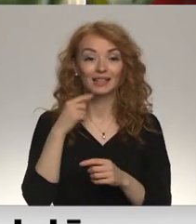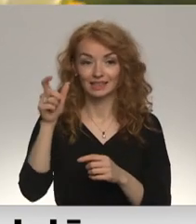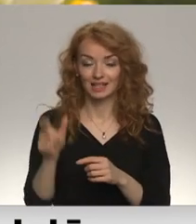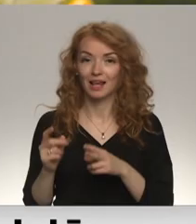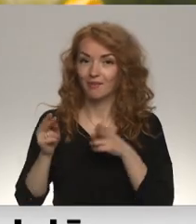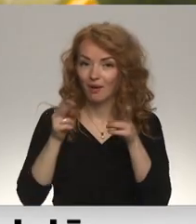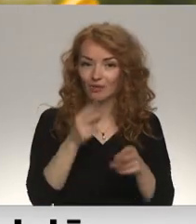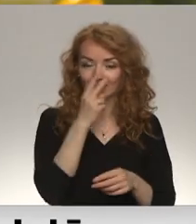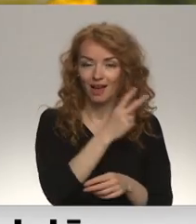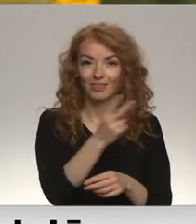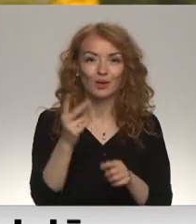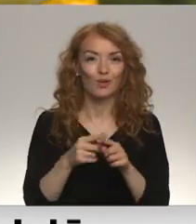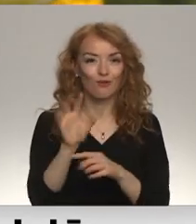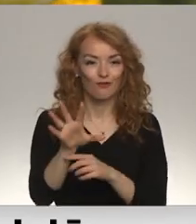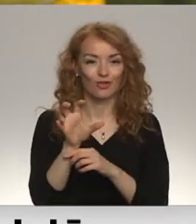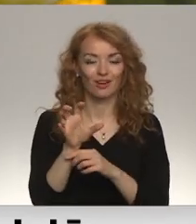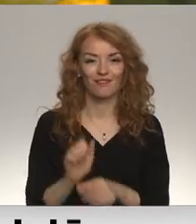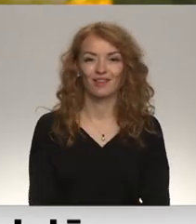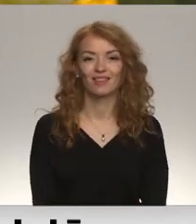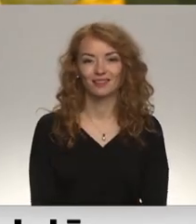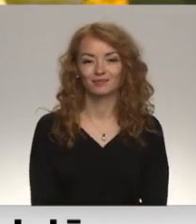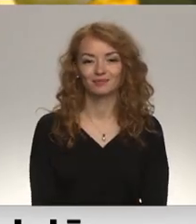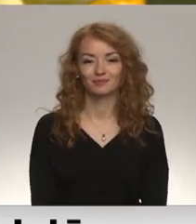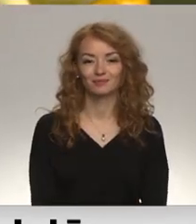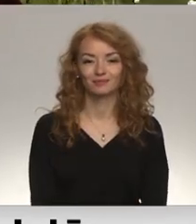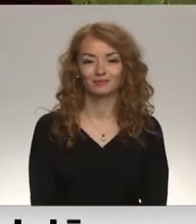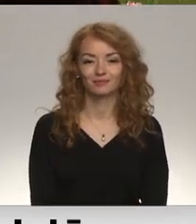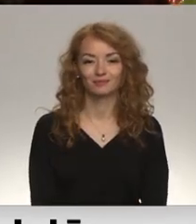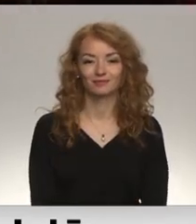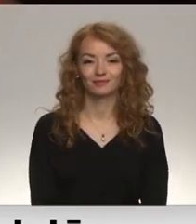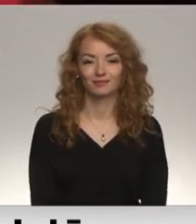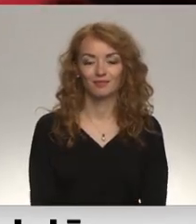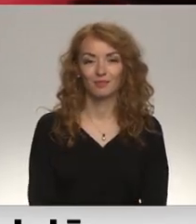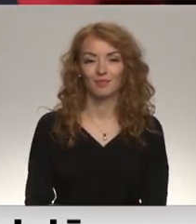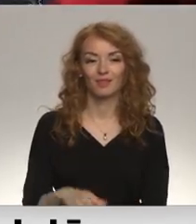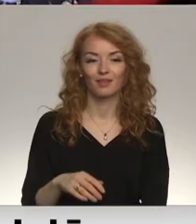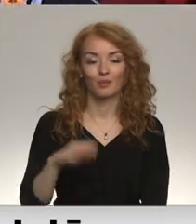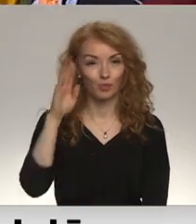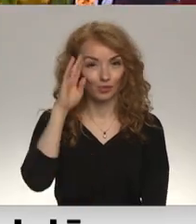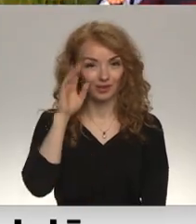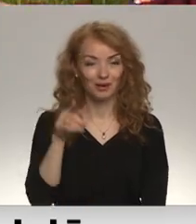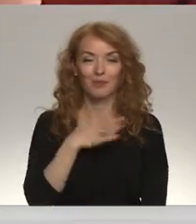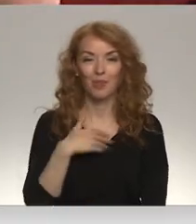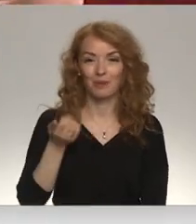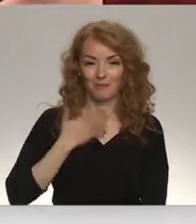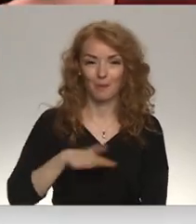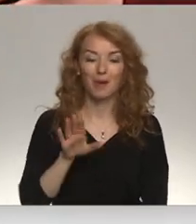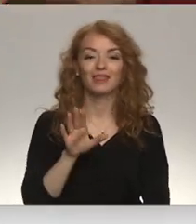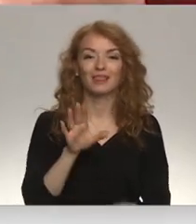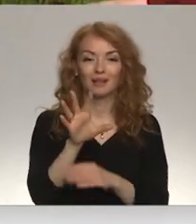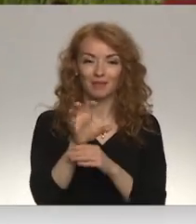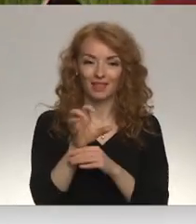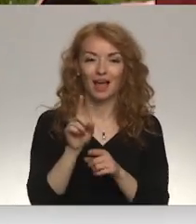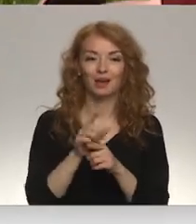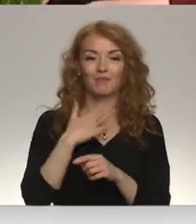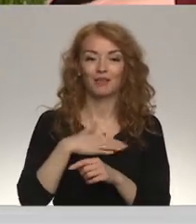brauc priecāties un bildēties. Tas ir Reinholds. Viņam arī patīk bildēties un patīk puķis. Redz